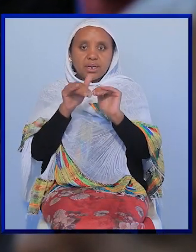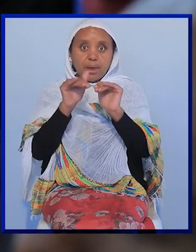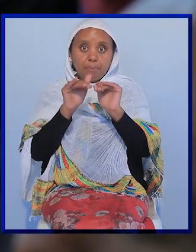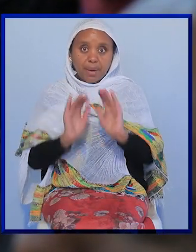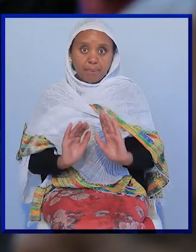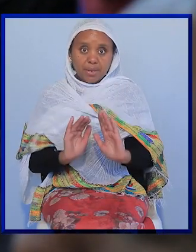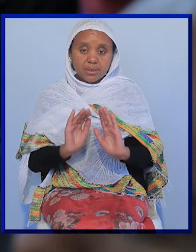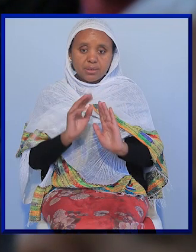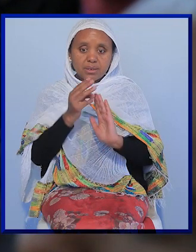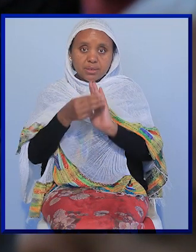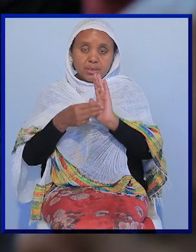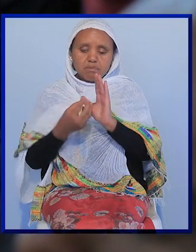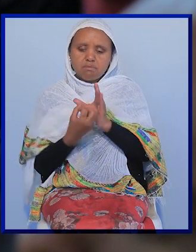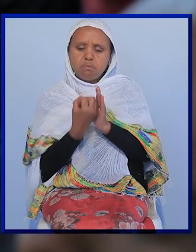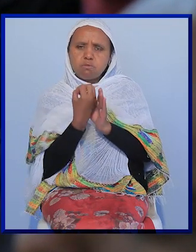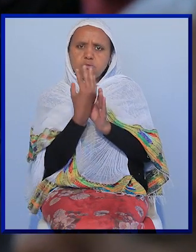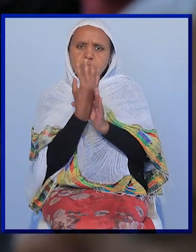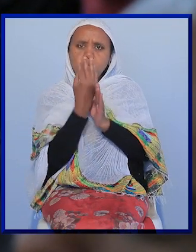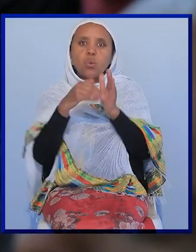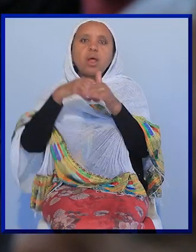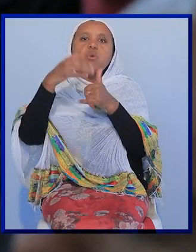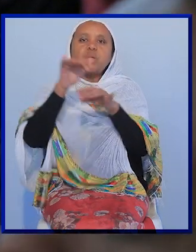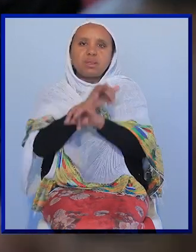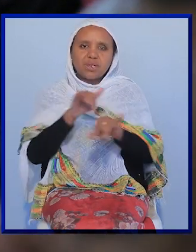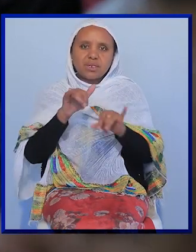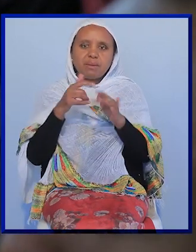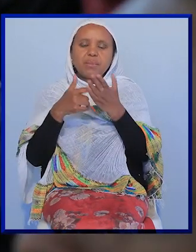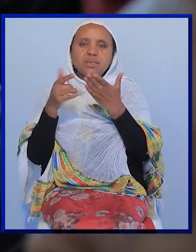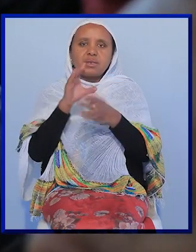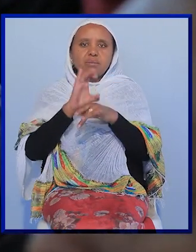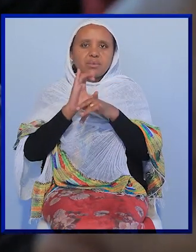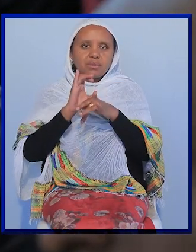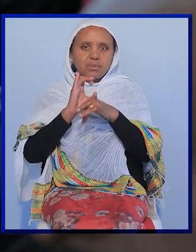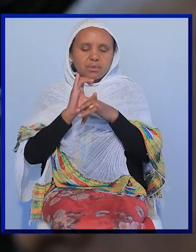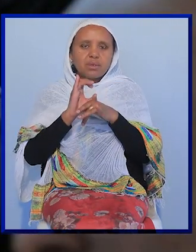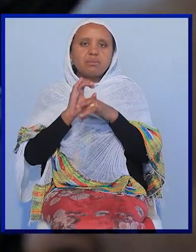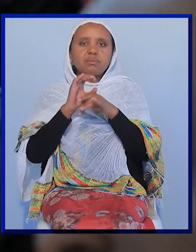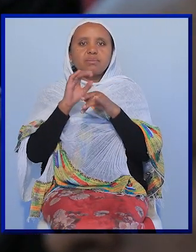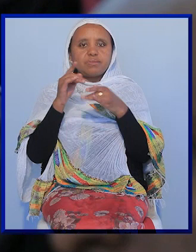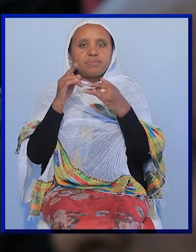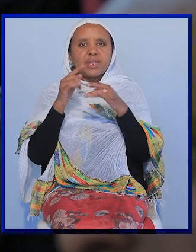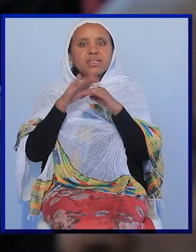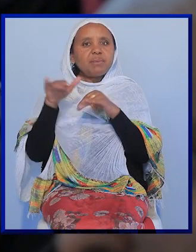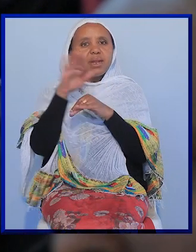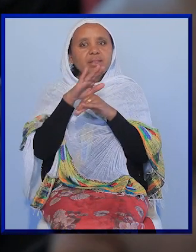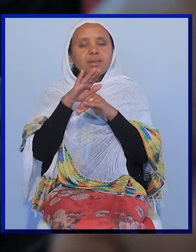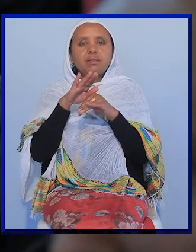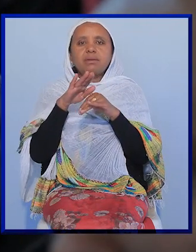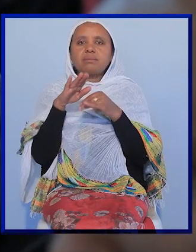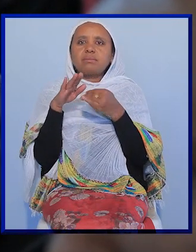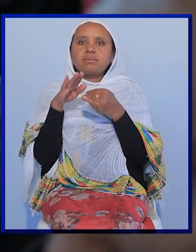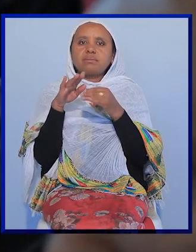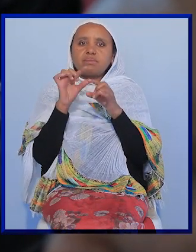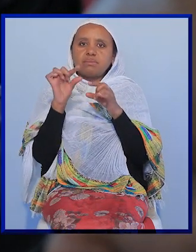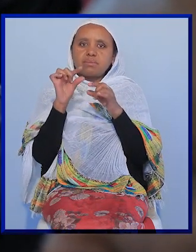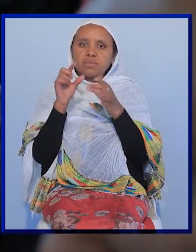ከተቀበረበት እንደሚወጣው እንደሚያብበው ማለት ነው። እና በእነዚህ ላይ አንድ ክርስቲያን ሊመካ ይገባዋል። ከዚህ ይልቅ ግን አምሳላ ንዑሳት ብሎ